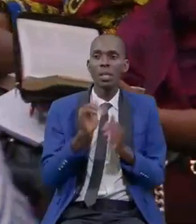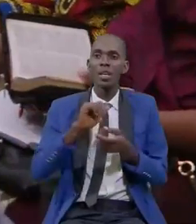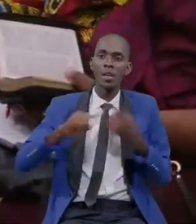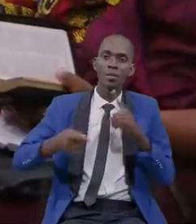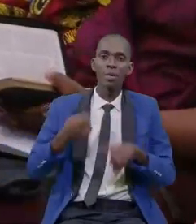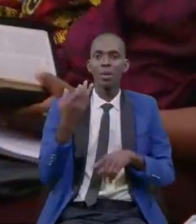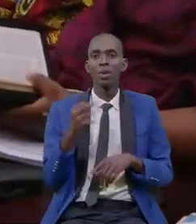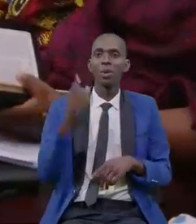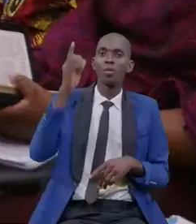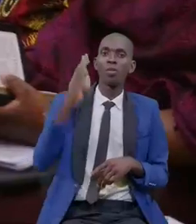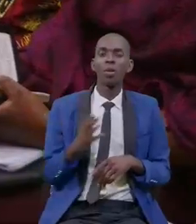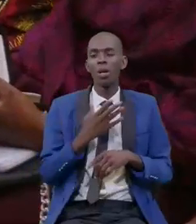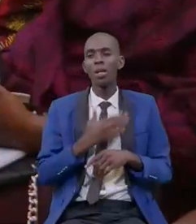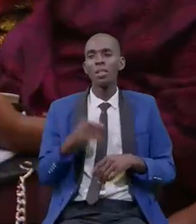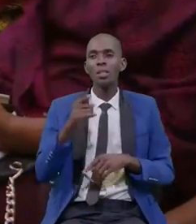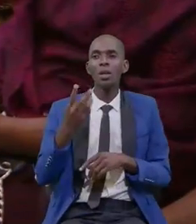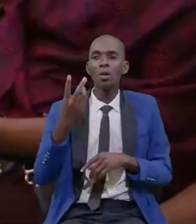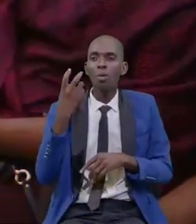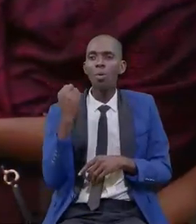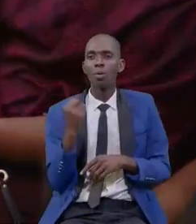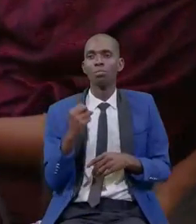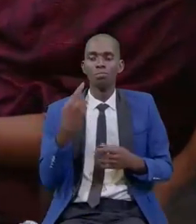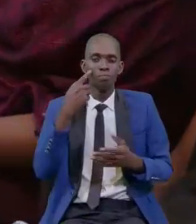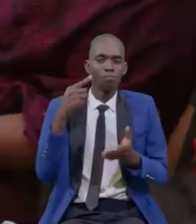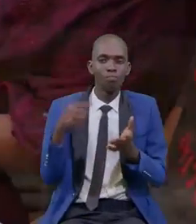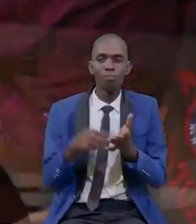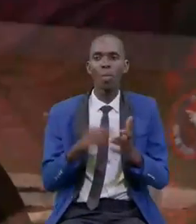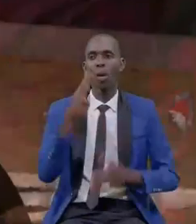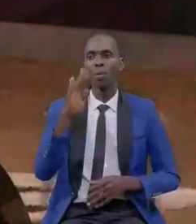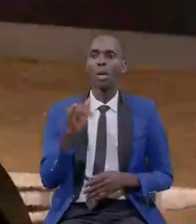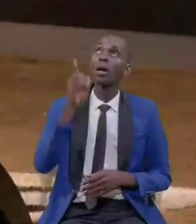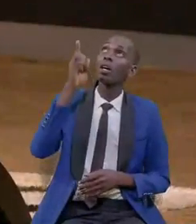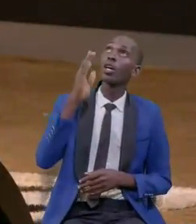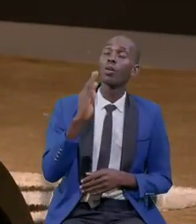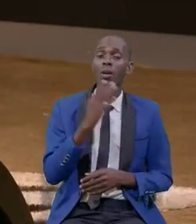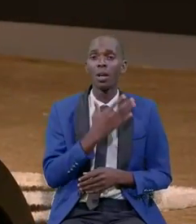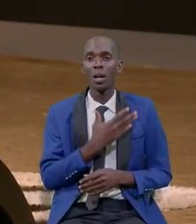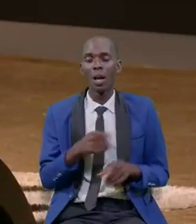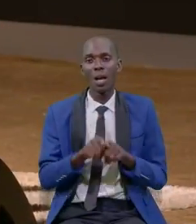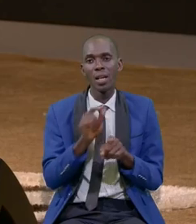ami de Dieu. Et il est reconnu par Dieu. Et